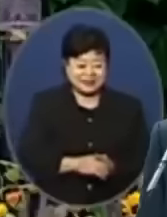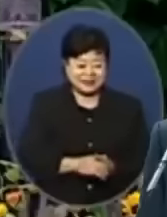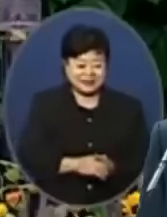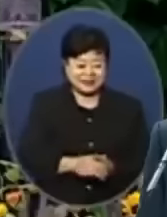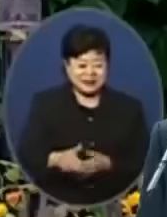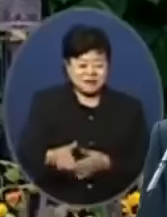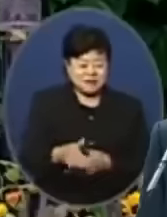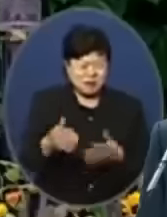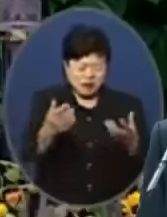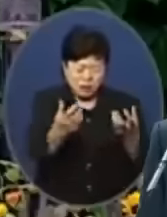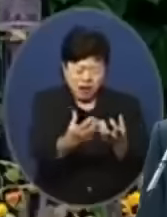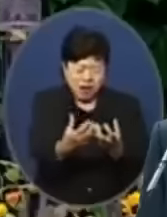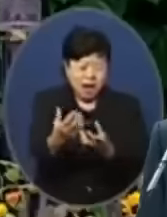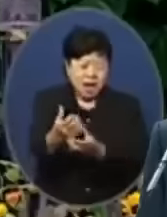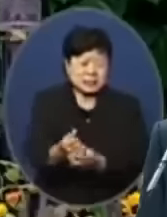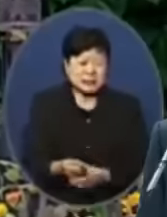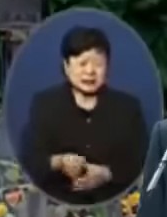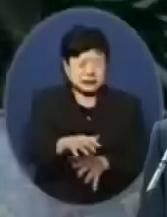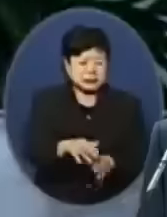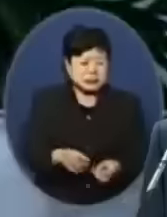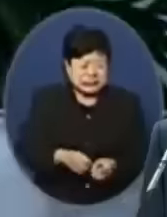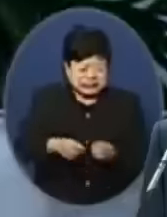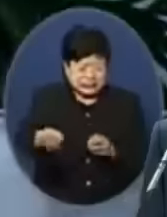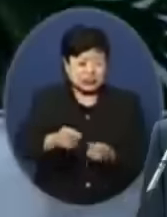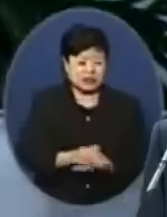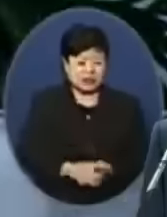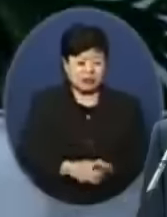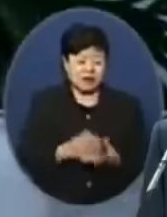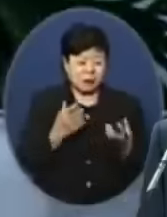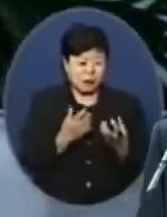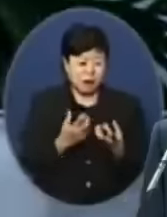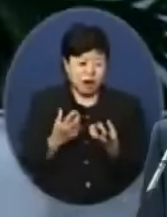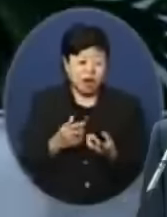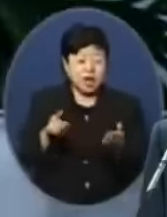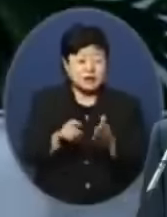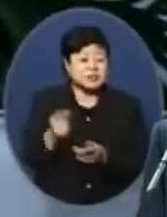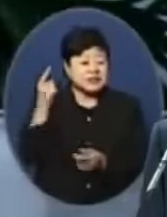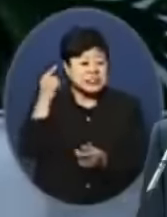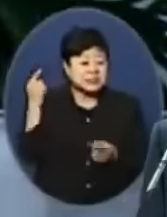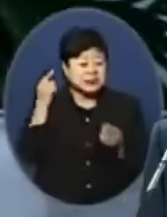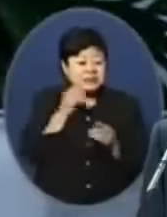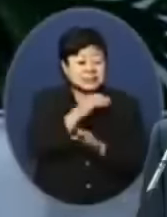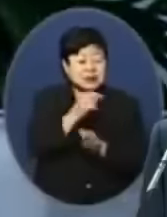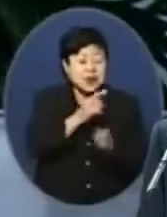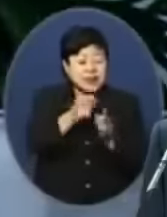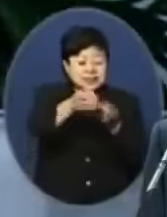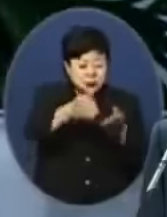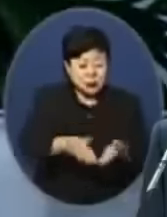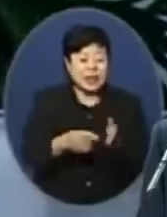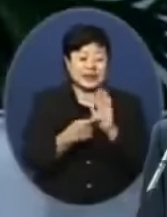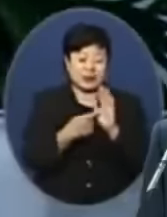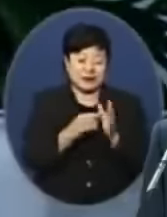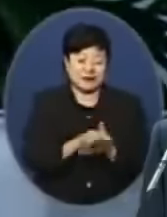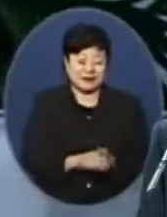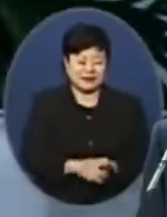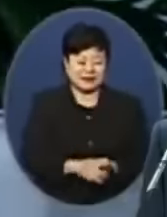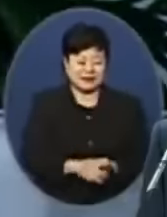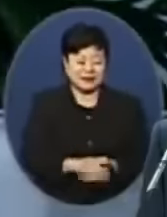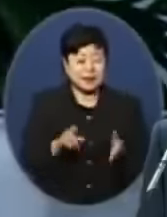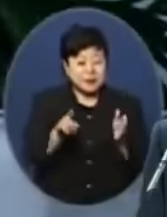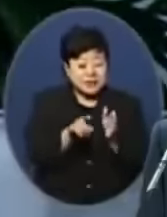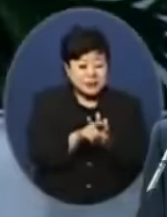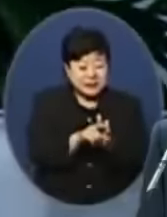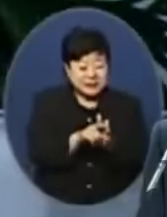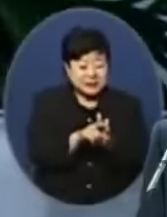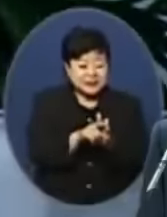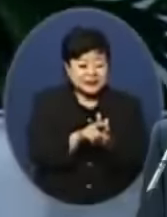얼마나 많이 잡혔던지 그물이 찢어졌는 것입니다. 믿음은 들음에서 나며 들음은 그리스도의 말씀으로 말미암아. 믿음이